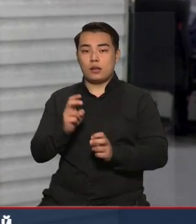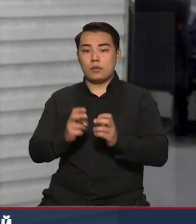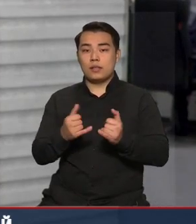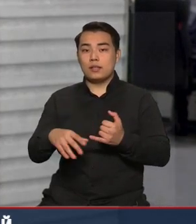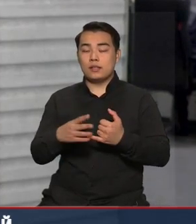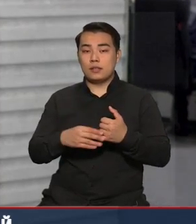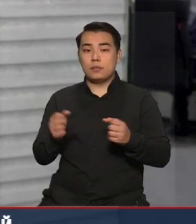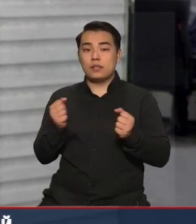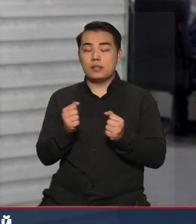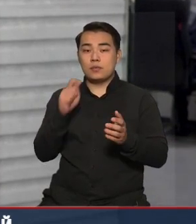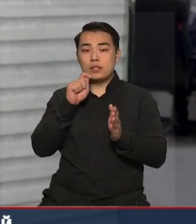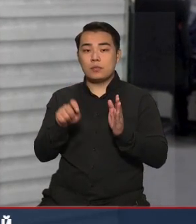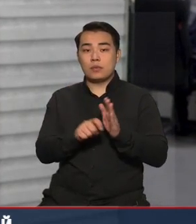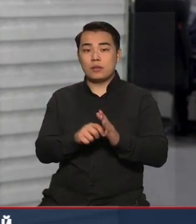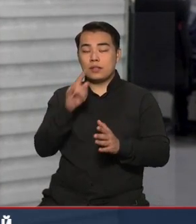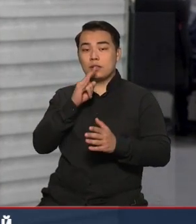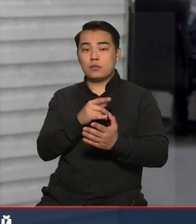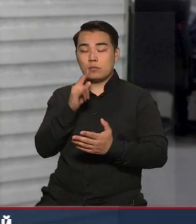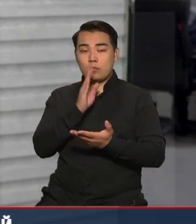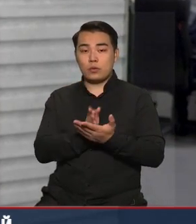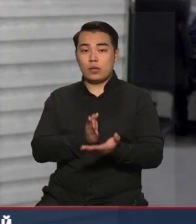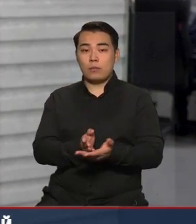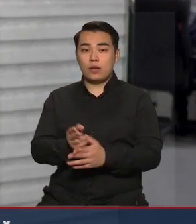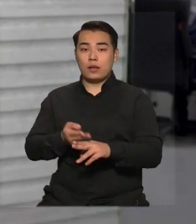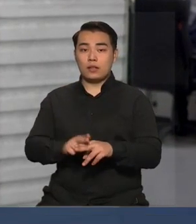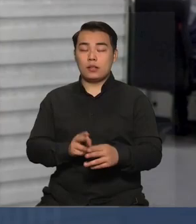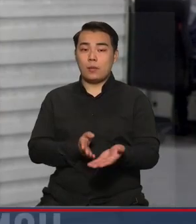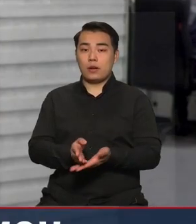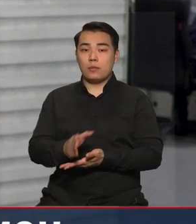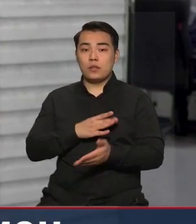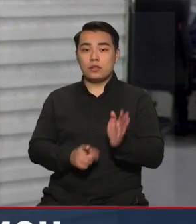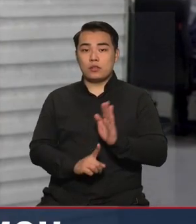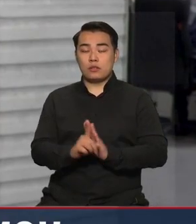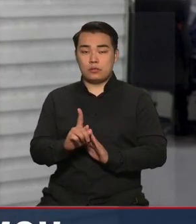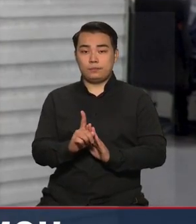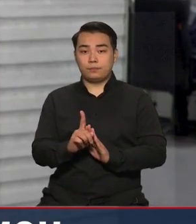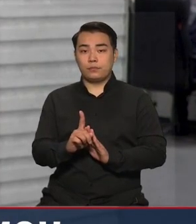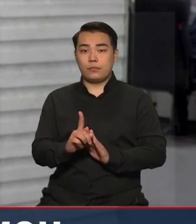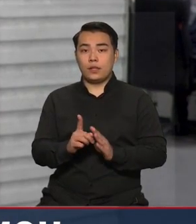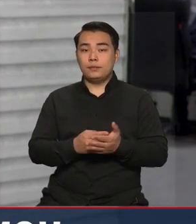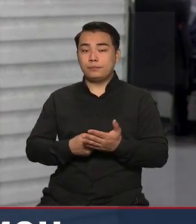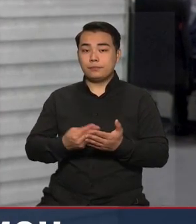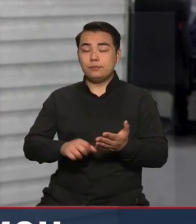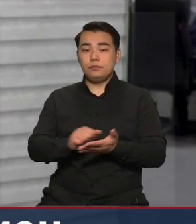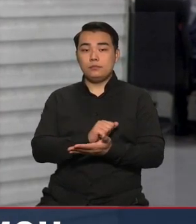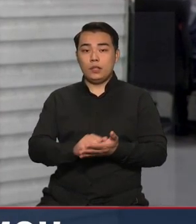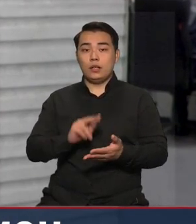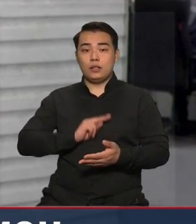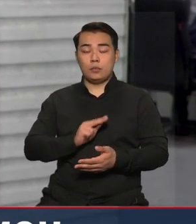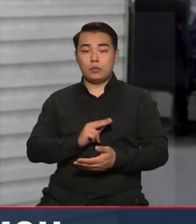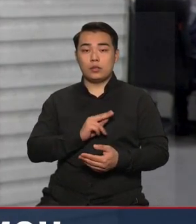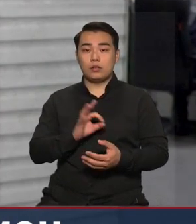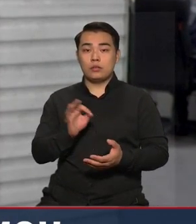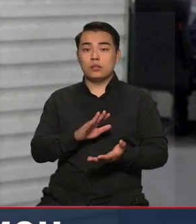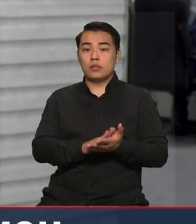зимнего дизельного топлива. В этом направлении сегодня начаты контрактные работы по